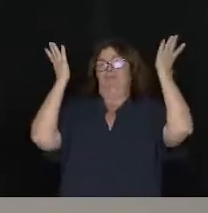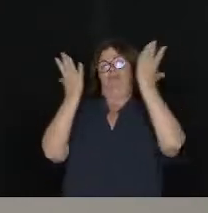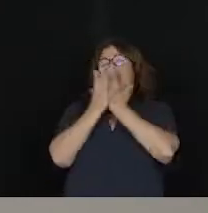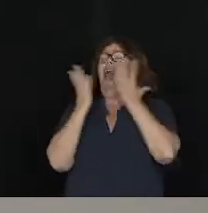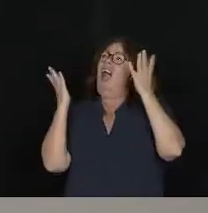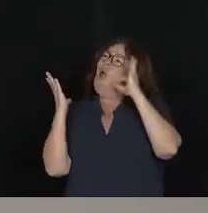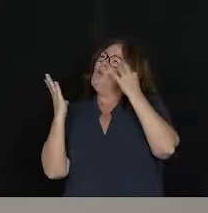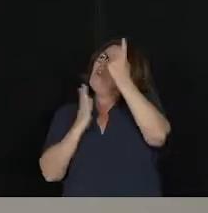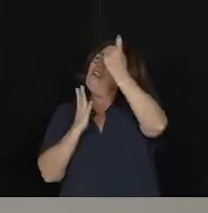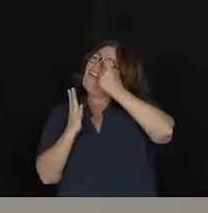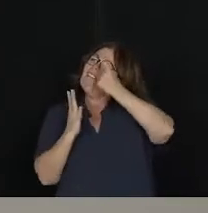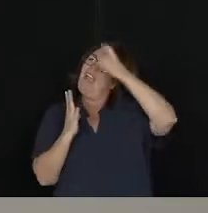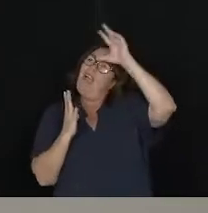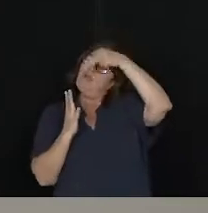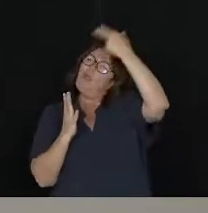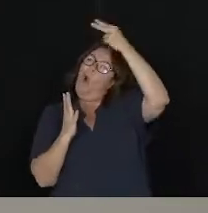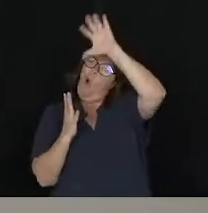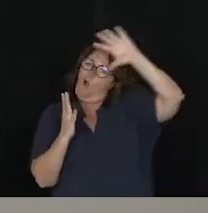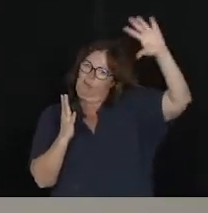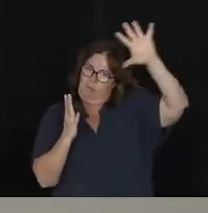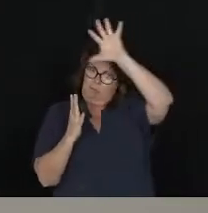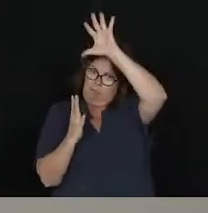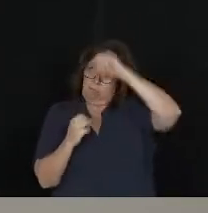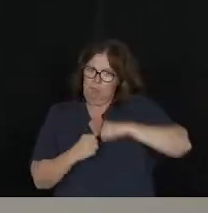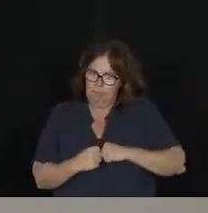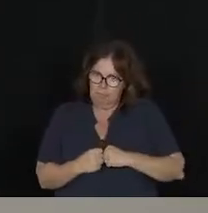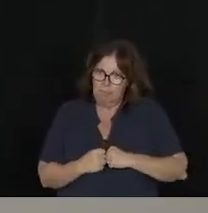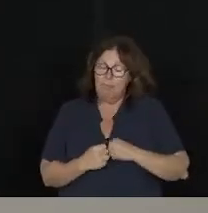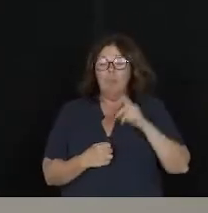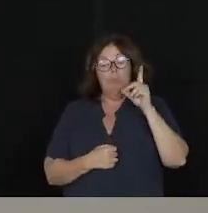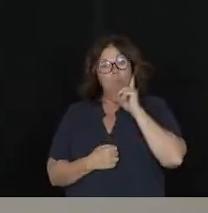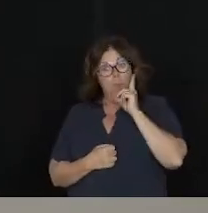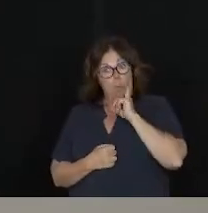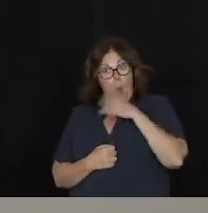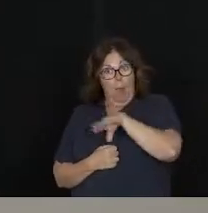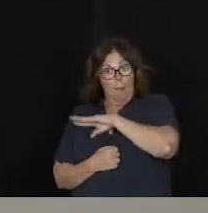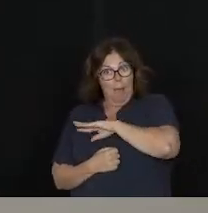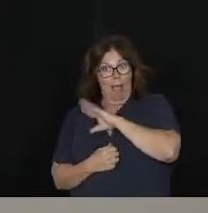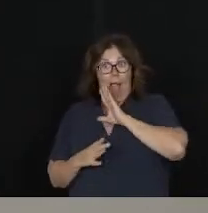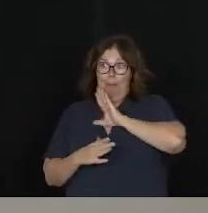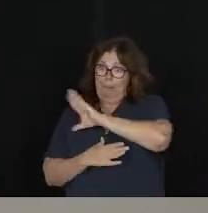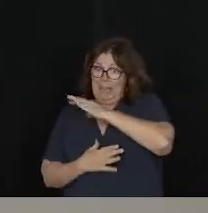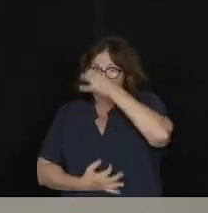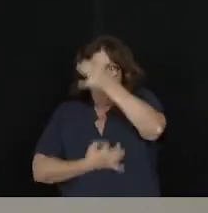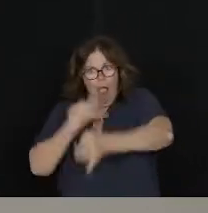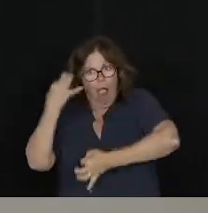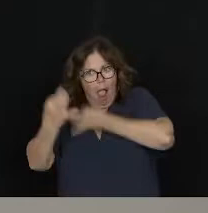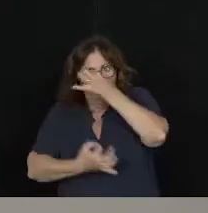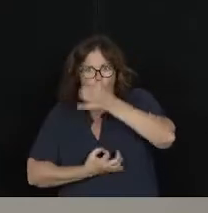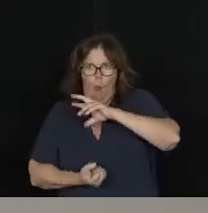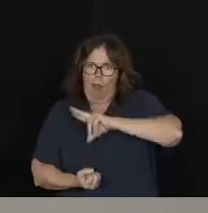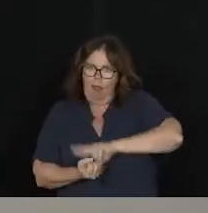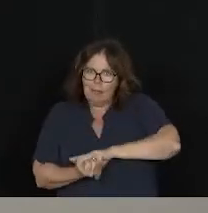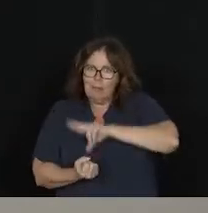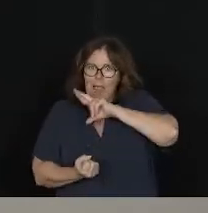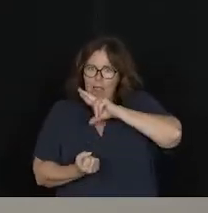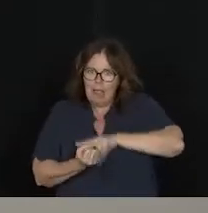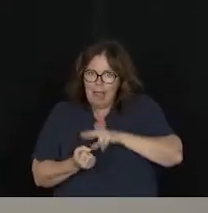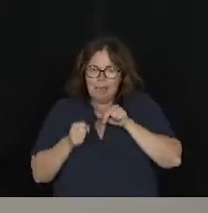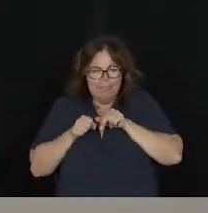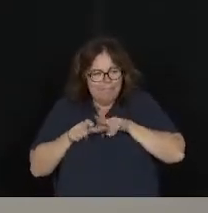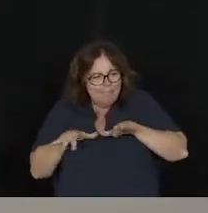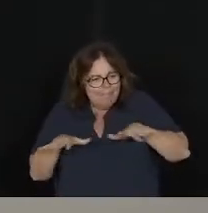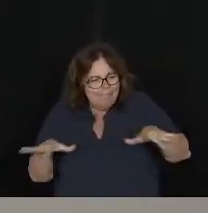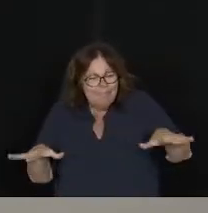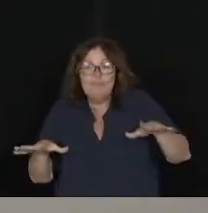va articuler cette chose-là, c'est que tout ça se passe avec une rythmique qui est une rythmique différente, une rythmique qui passe par des